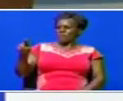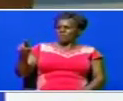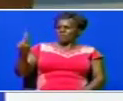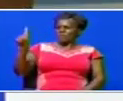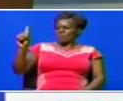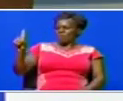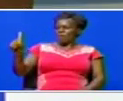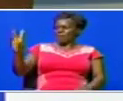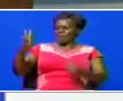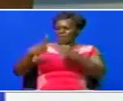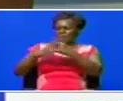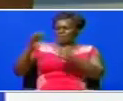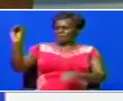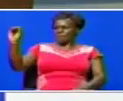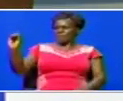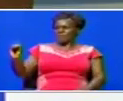0.19%.